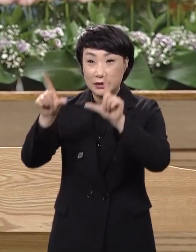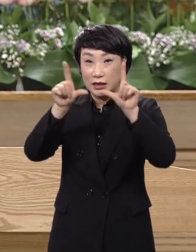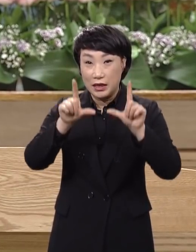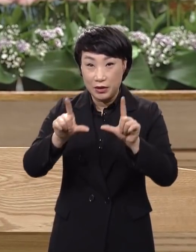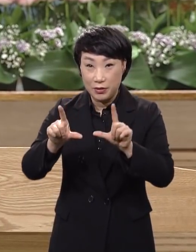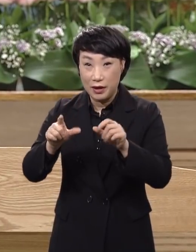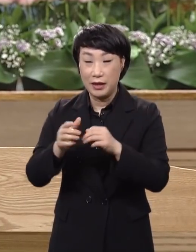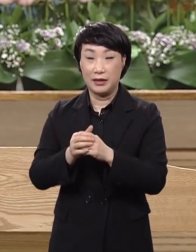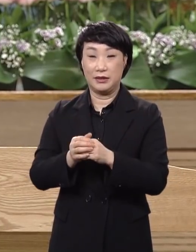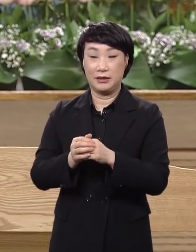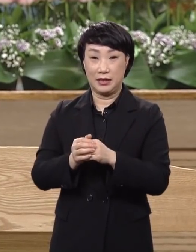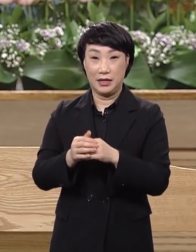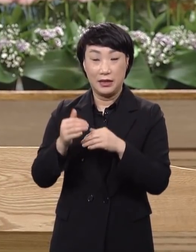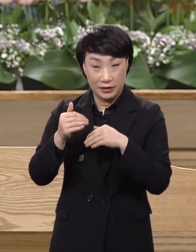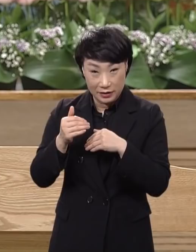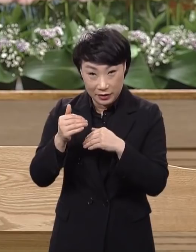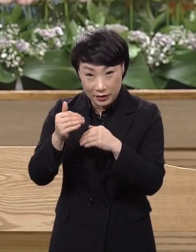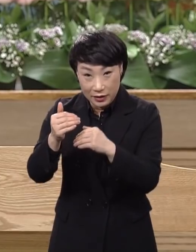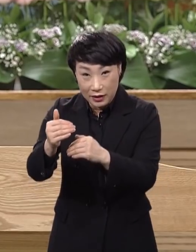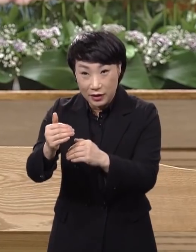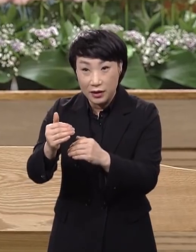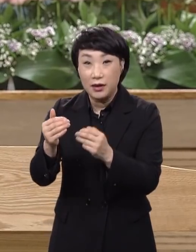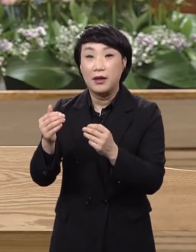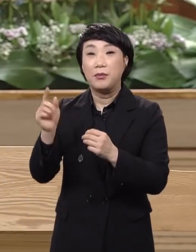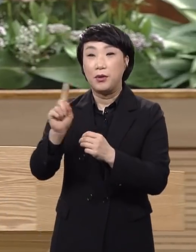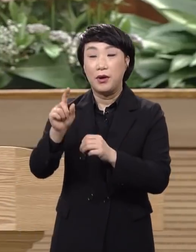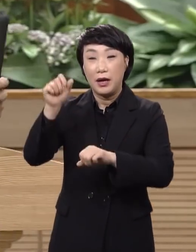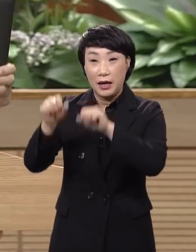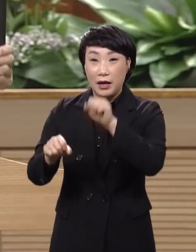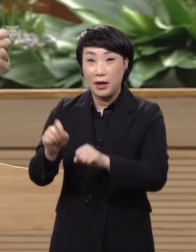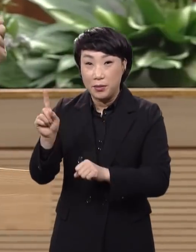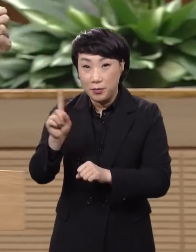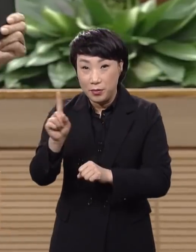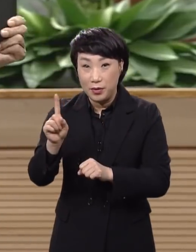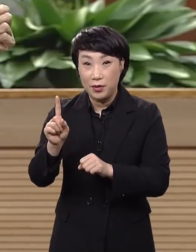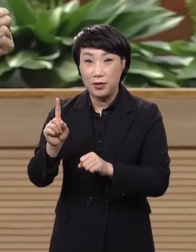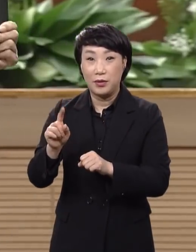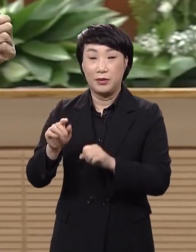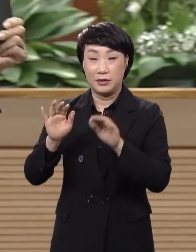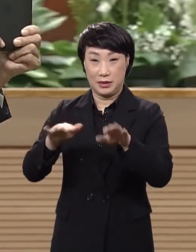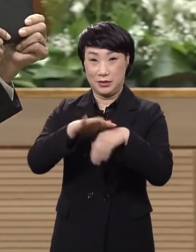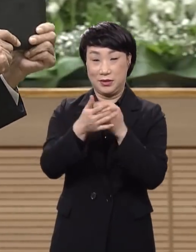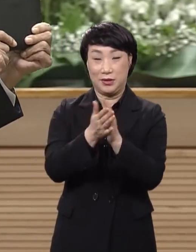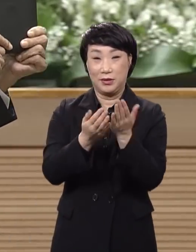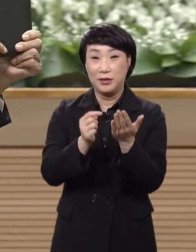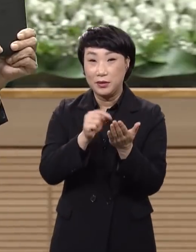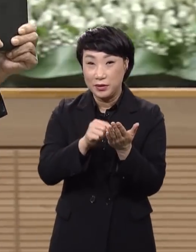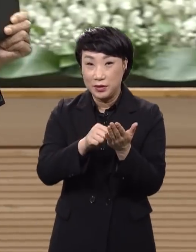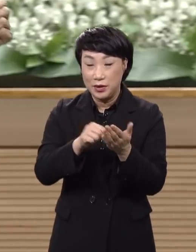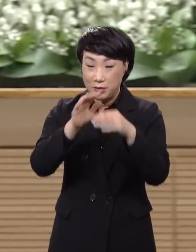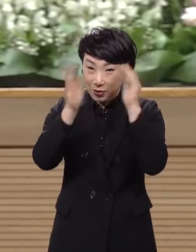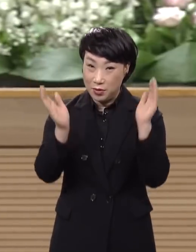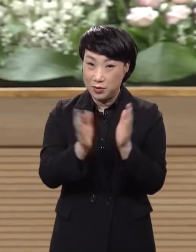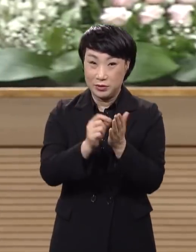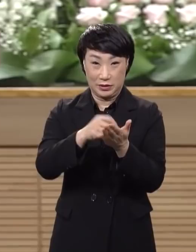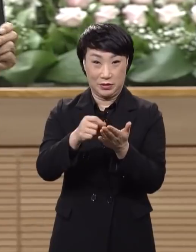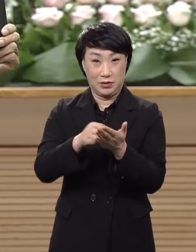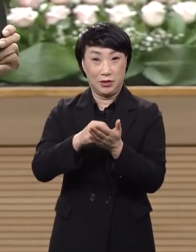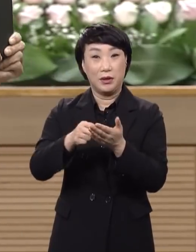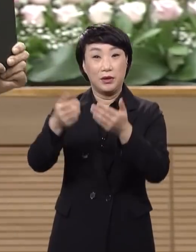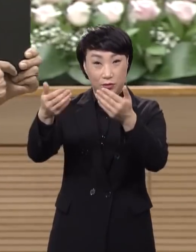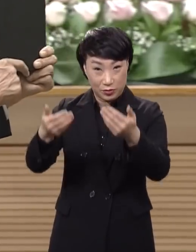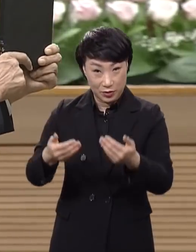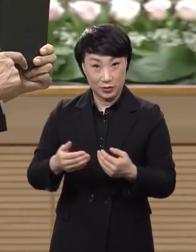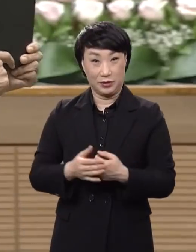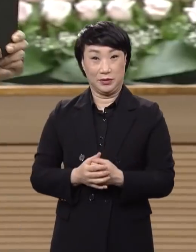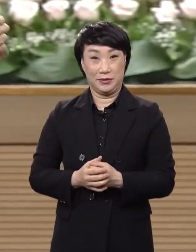신앙생활을 단계적으로 어떻게 행할 것을 성경에 다 기록해 놓았기